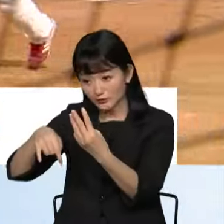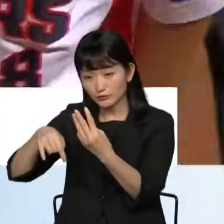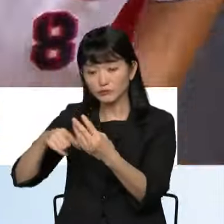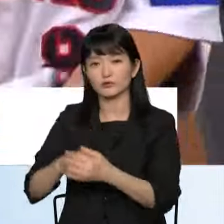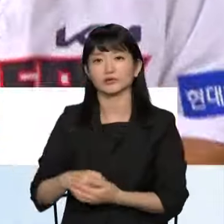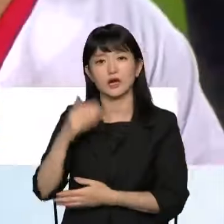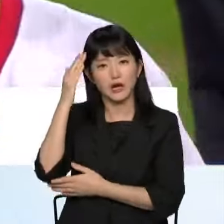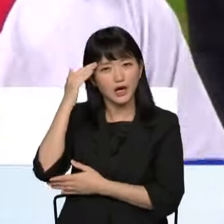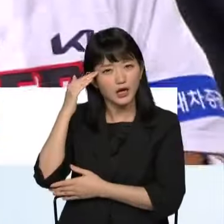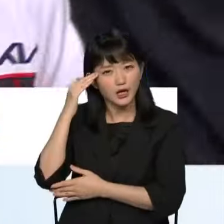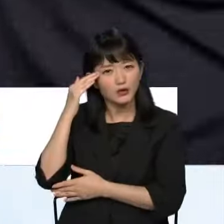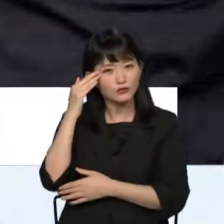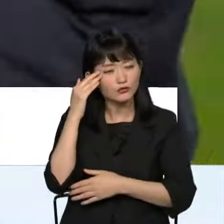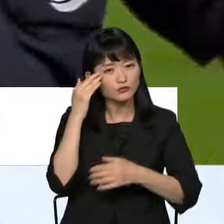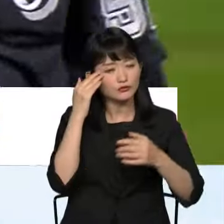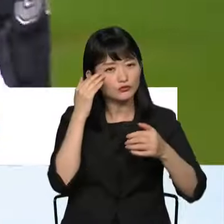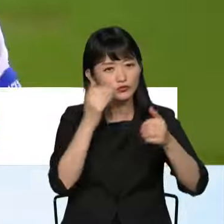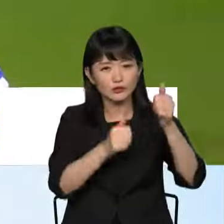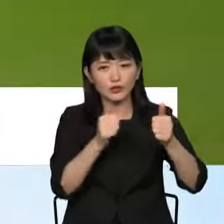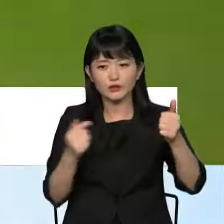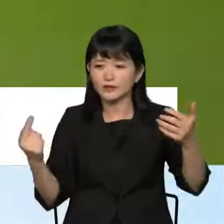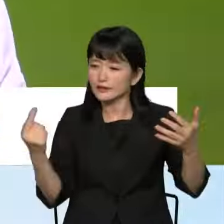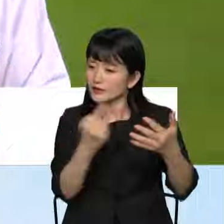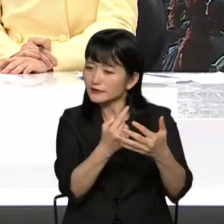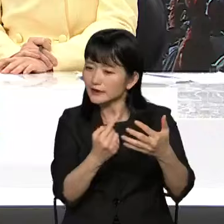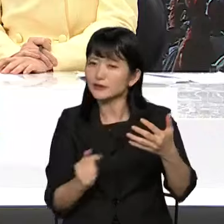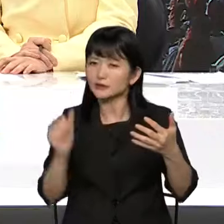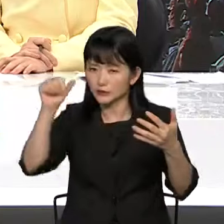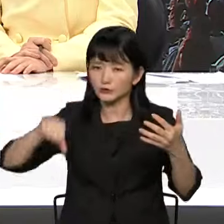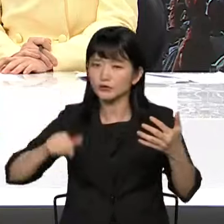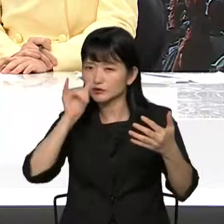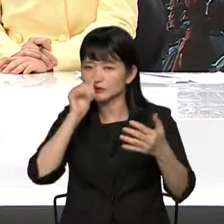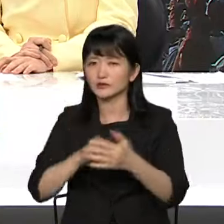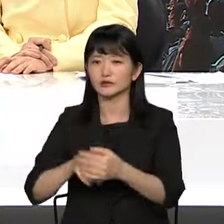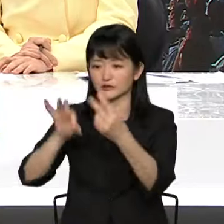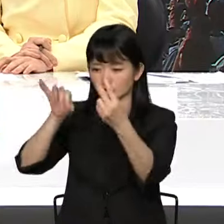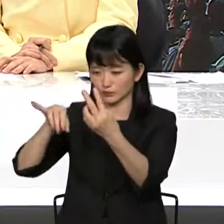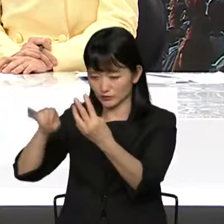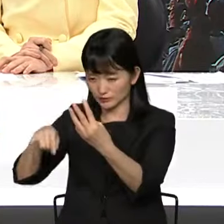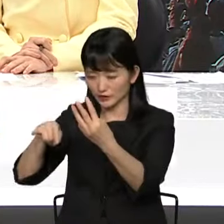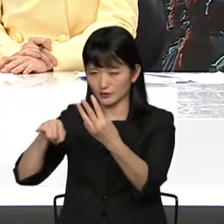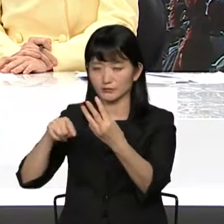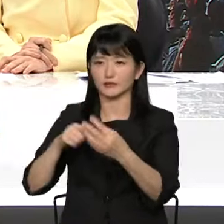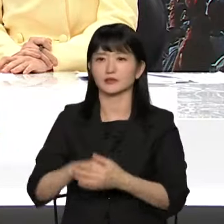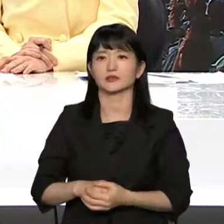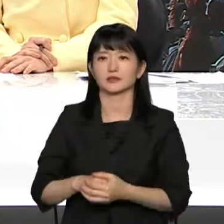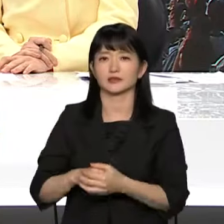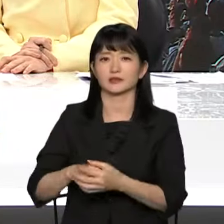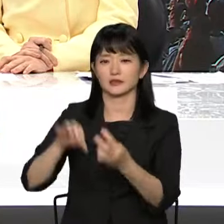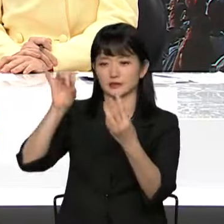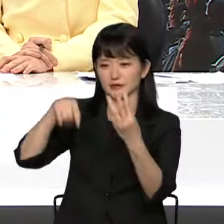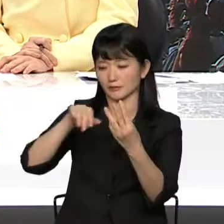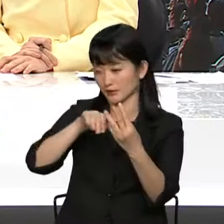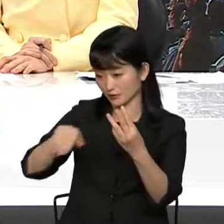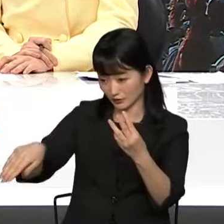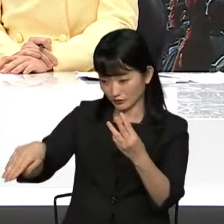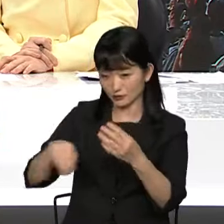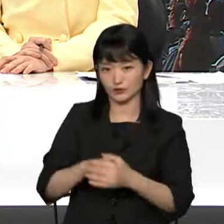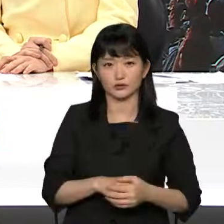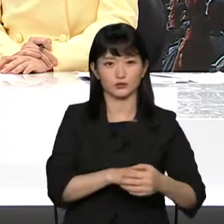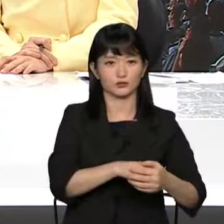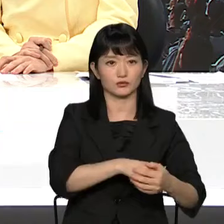좀 중요하거든요. 네. 그래서 2위 삼성이 어떤 식으로 3등을 따돌리고 이 한국 시리즈에 가서 이